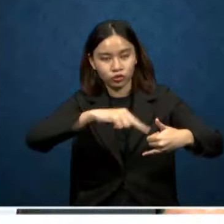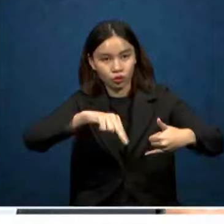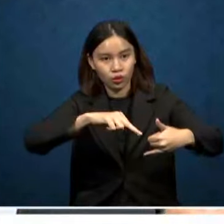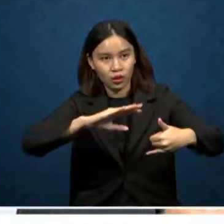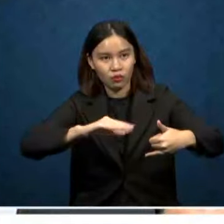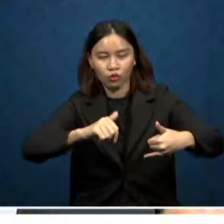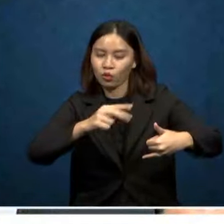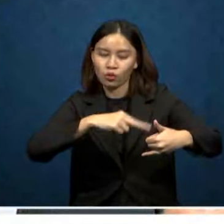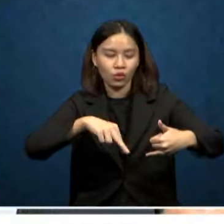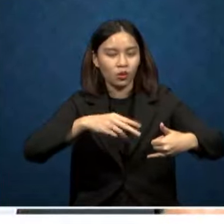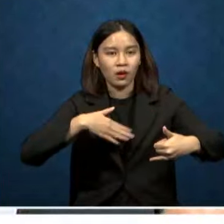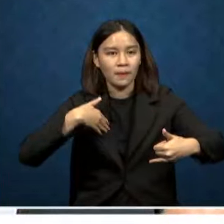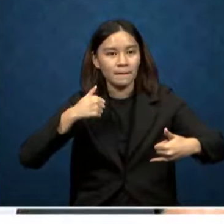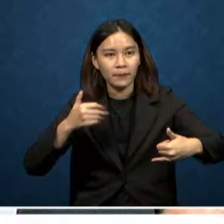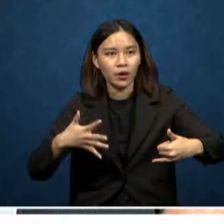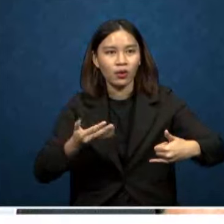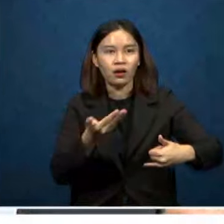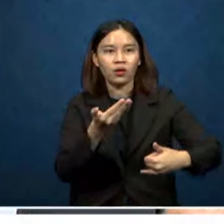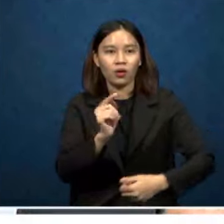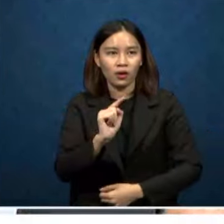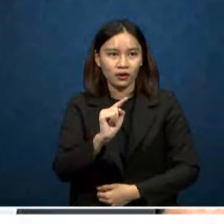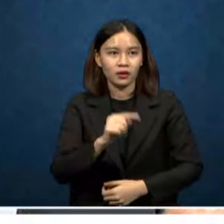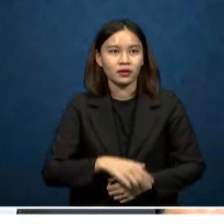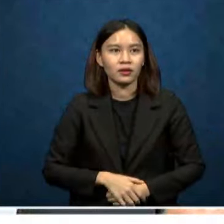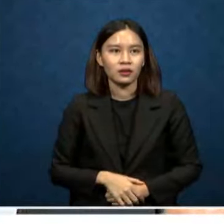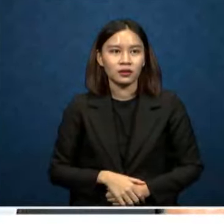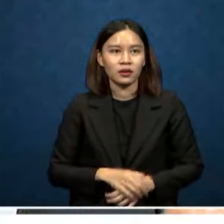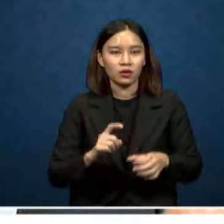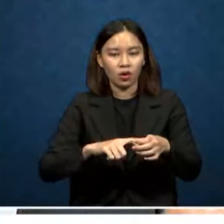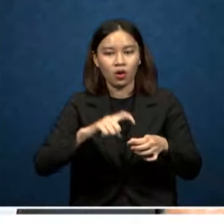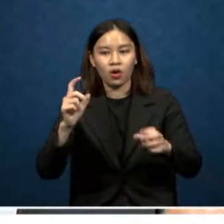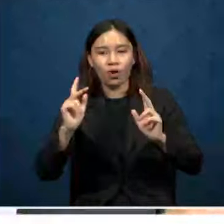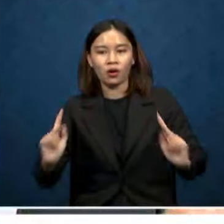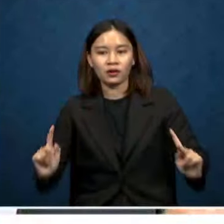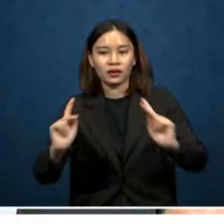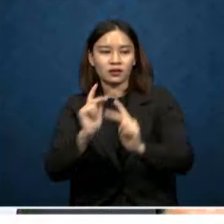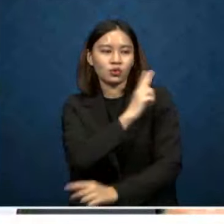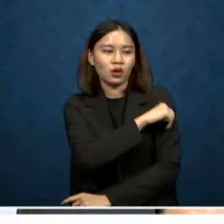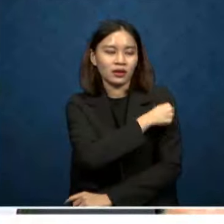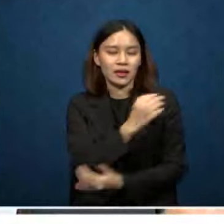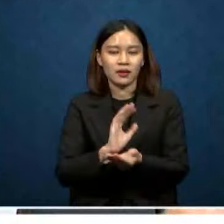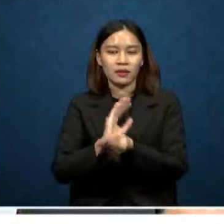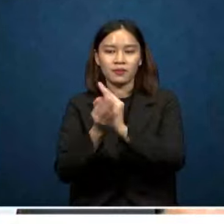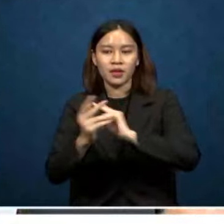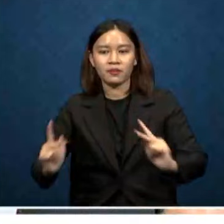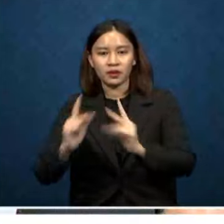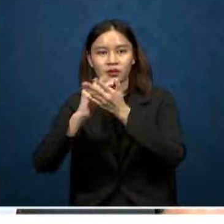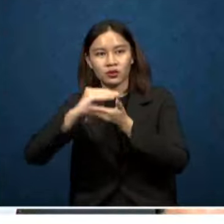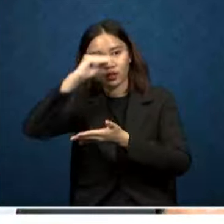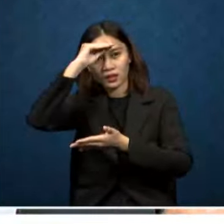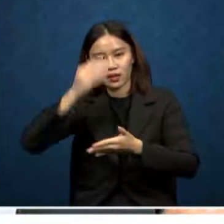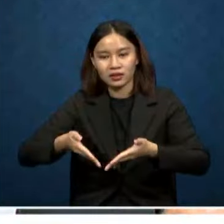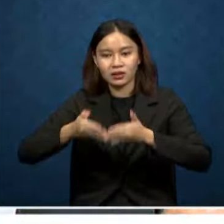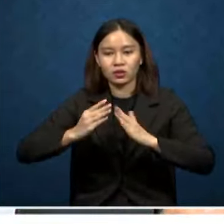รักษาไม่ไหวแล้วขออนุญาตออกออกจากกระทรวงสาธารสุขไปอยู่กระทรวงศึกษาครับแล้วไปจัดตั้ง